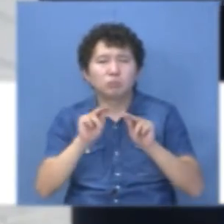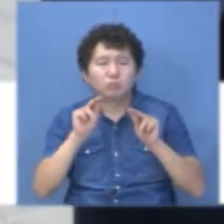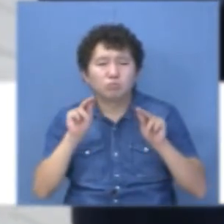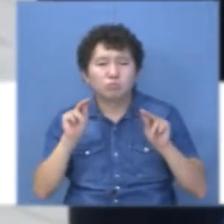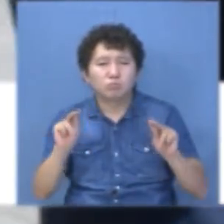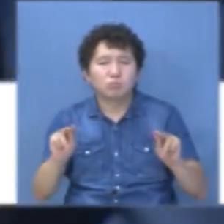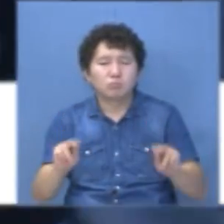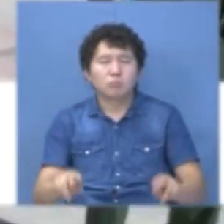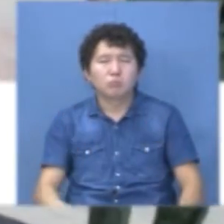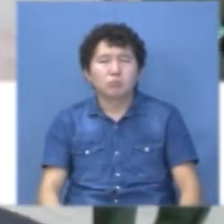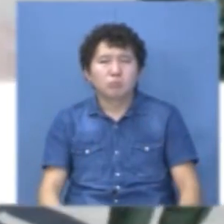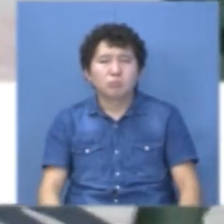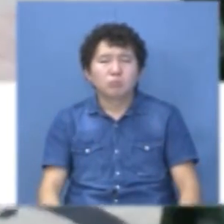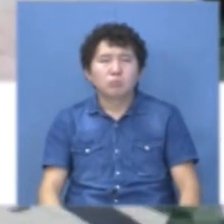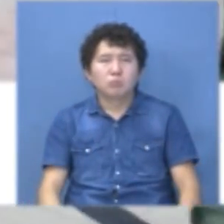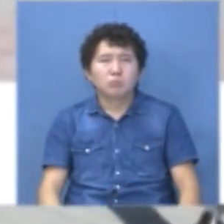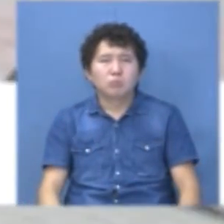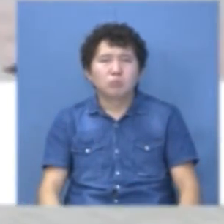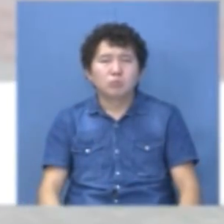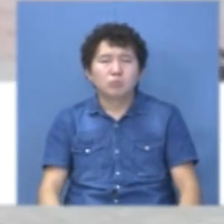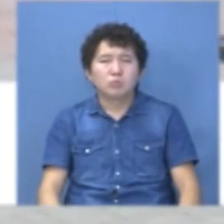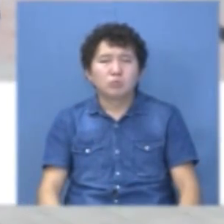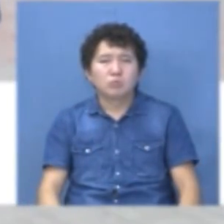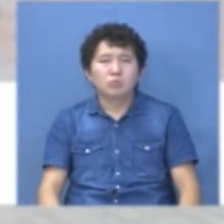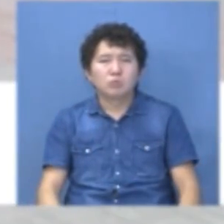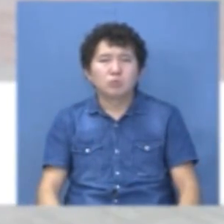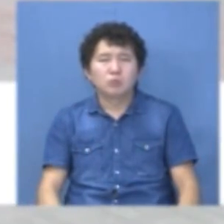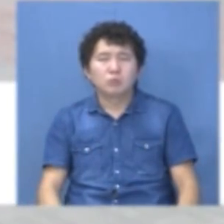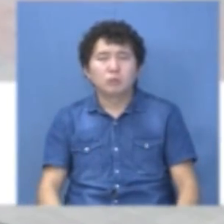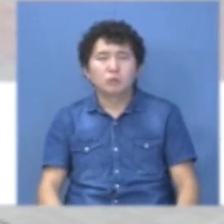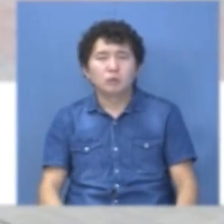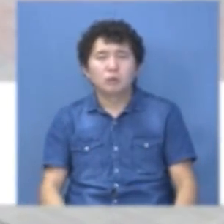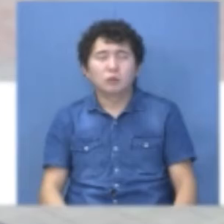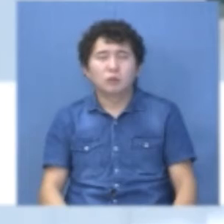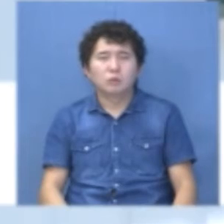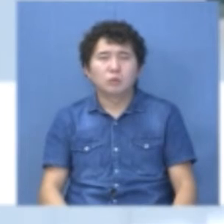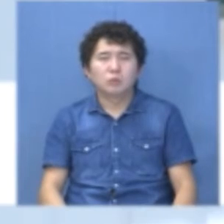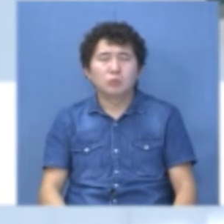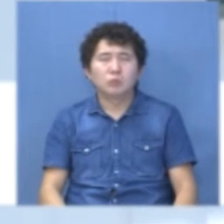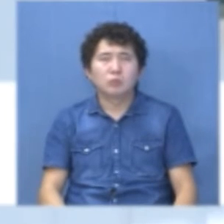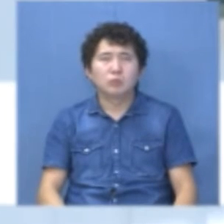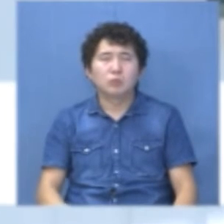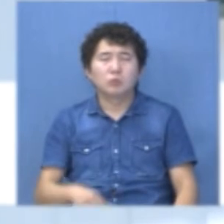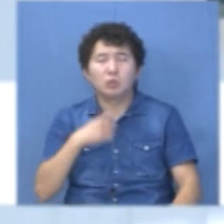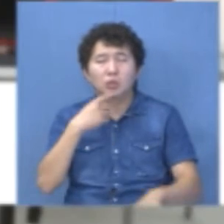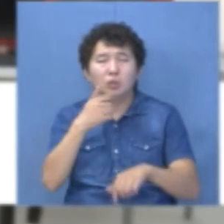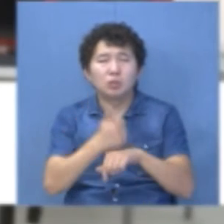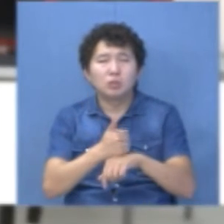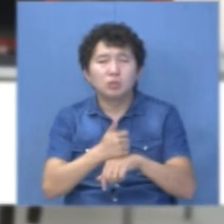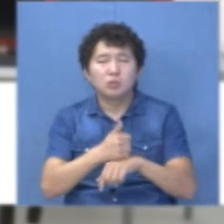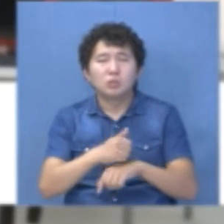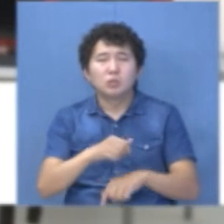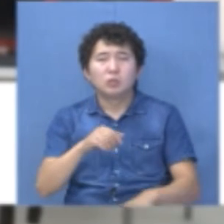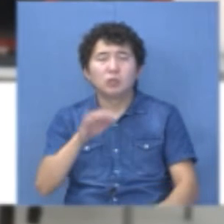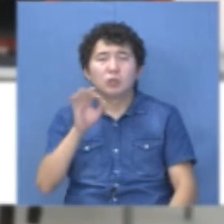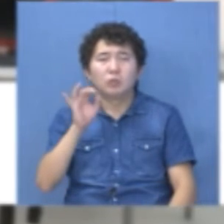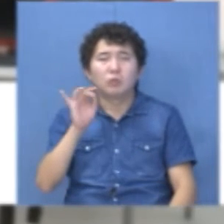нәрсемен ауыстыруға болмайтындығын халықаралық тәжірибе көрсетіп отыр. Сондай ұлағатты ұстаз білікті басшы Аралбек